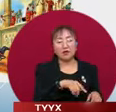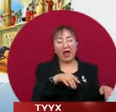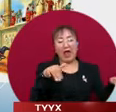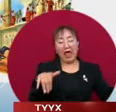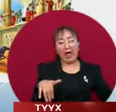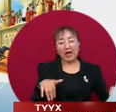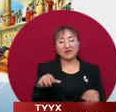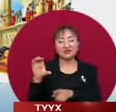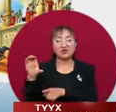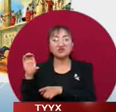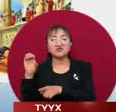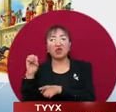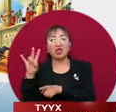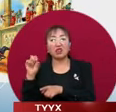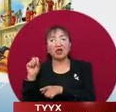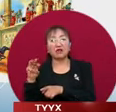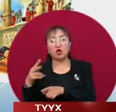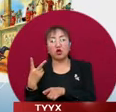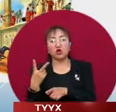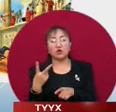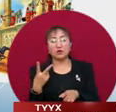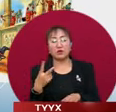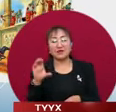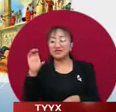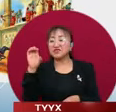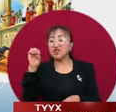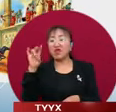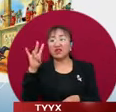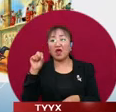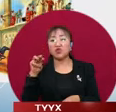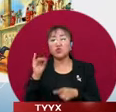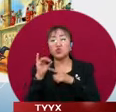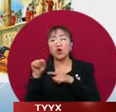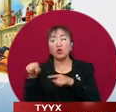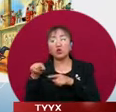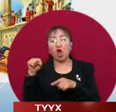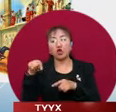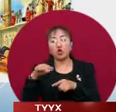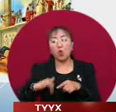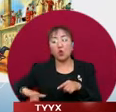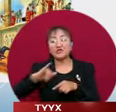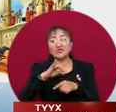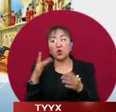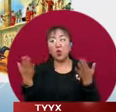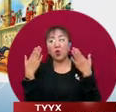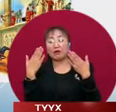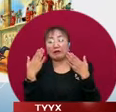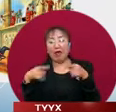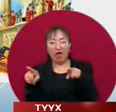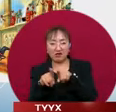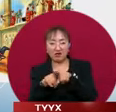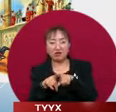байсан. Сенат гэдэг маань одоогийн бидний парламент буюу улсын хурлын гишүүдтэй адилхан. За харин бүгд найрамдах